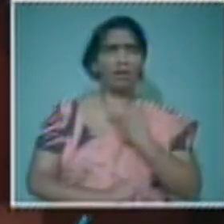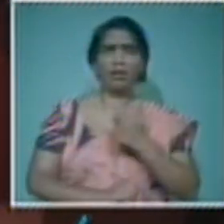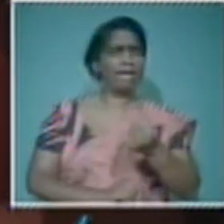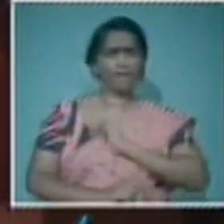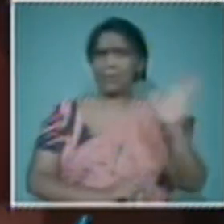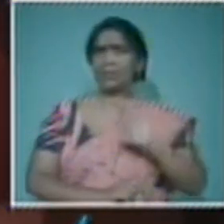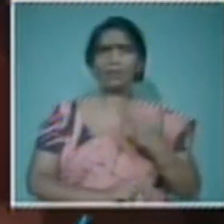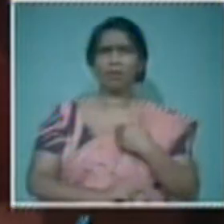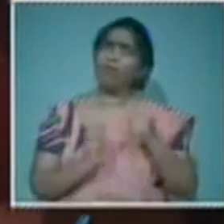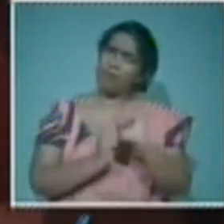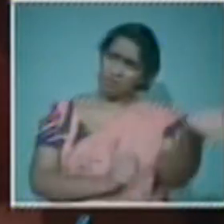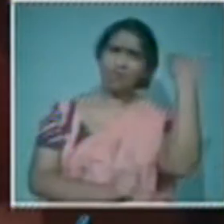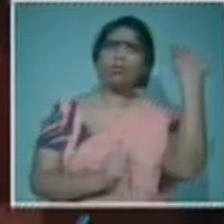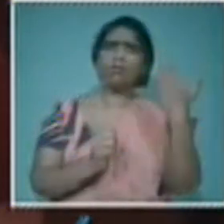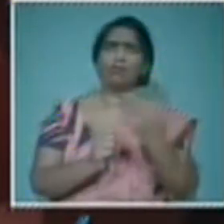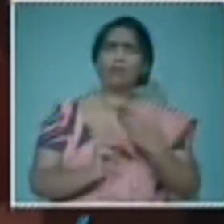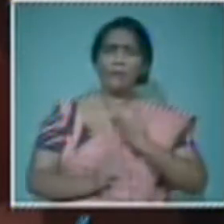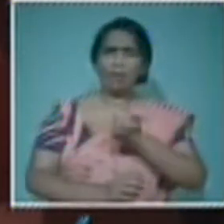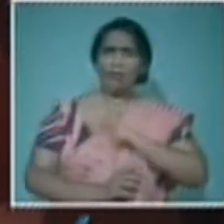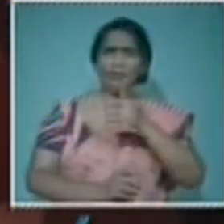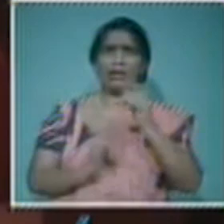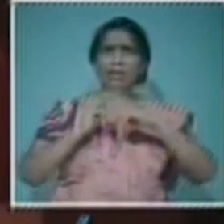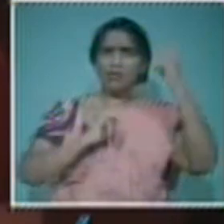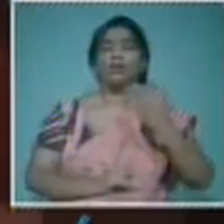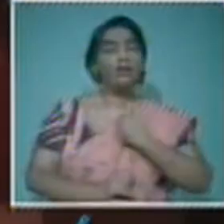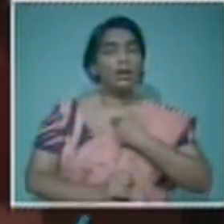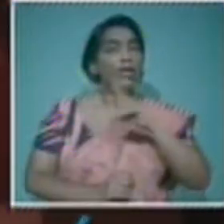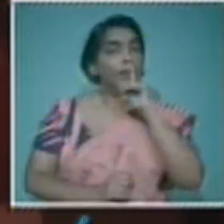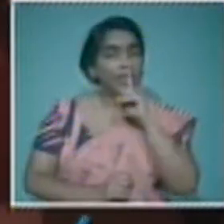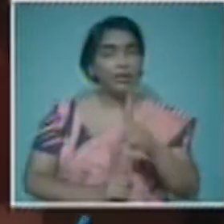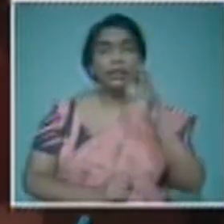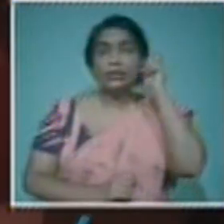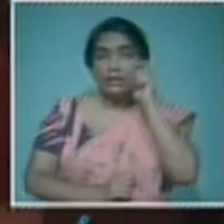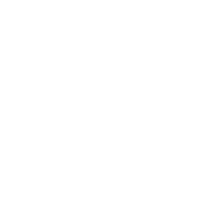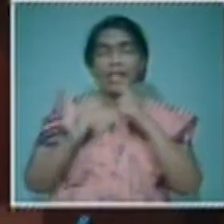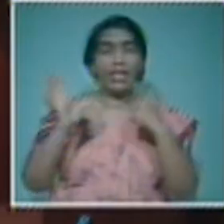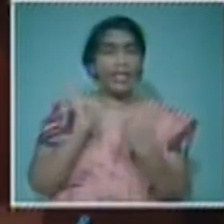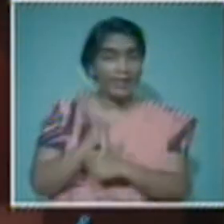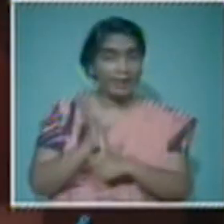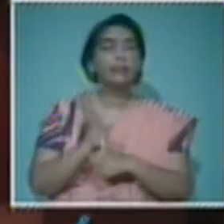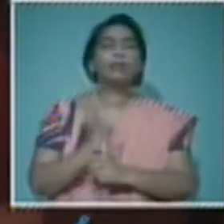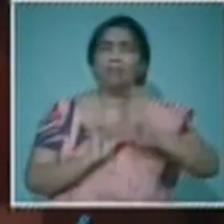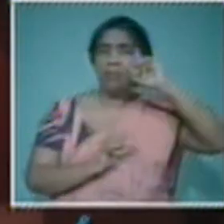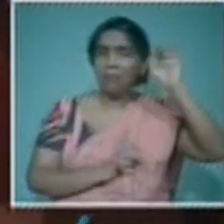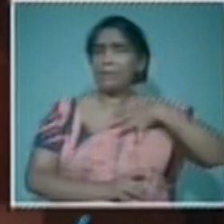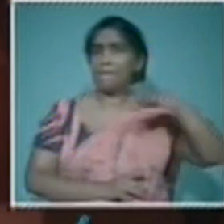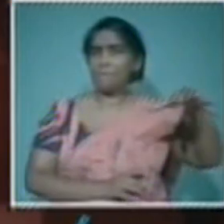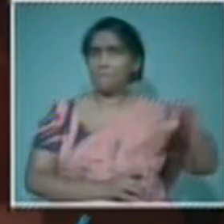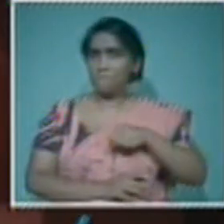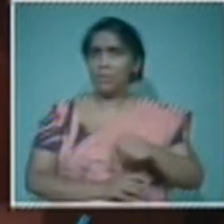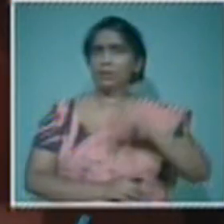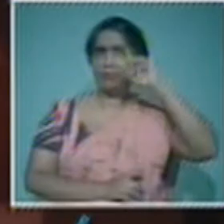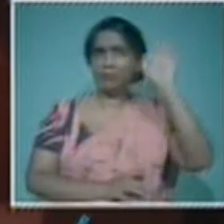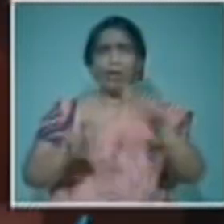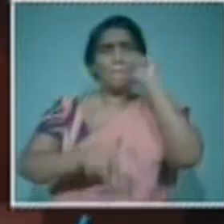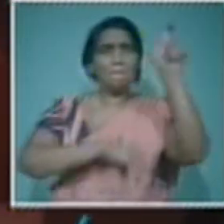වදේට විරුද්ධව ගන්න පියවර. අපි ඒකට විරුද්ධයි. මම කියන්නේ ත්‍රස්තවාදී පනත අනිසි ලෙස පාවිච්චි කරලා නිකරුණේ